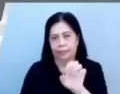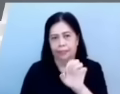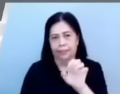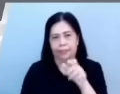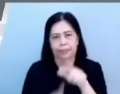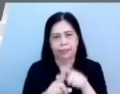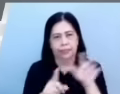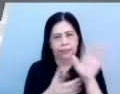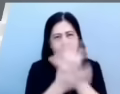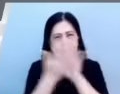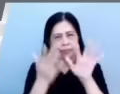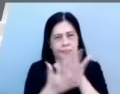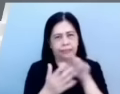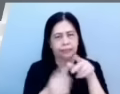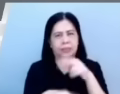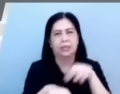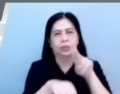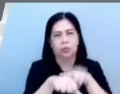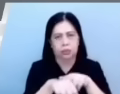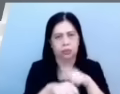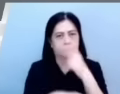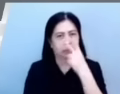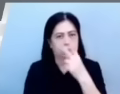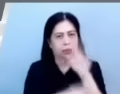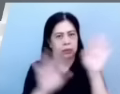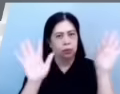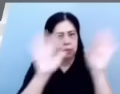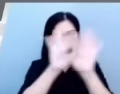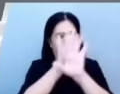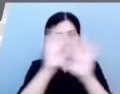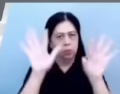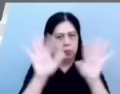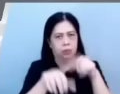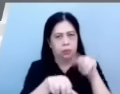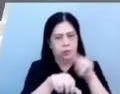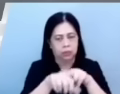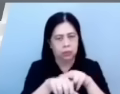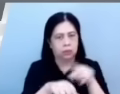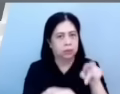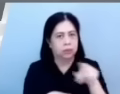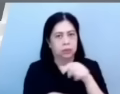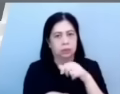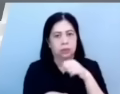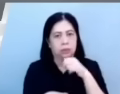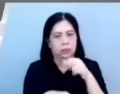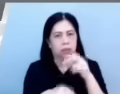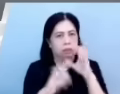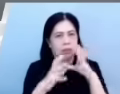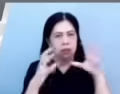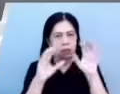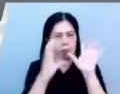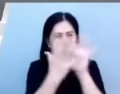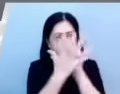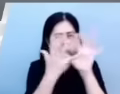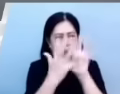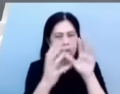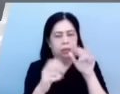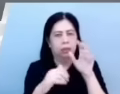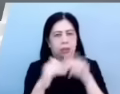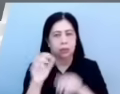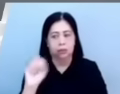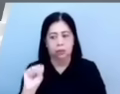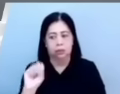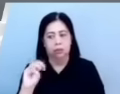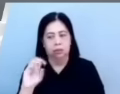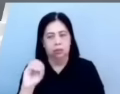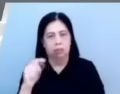nakikita natin, natural na nakikita po sa ating kapaligiran. And hindi po siya ganun kakapalan as compared sa smog. So yung smog naman po, ito na